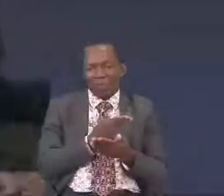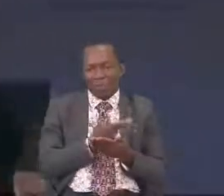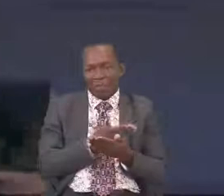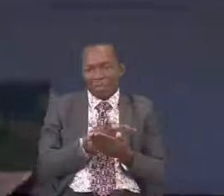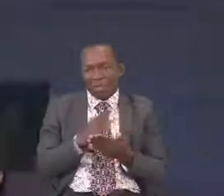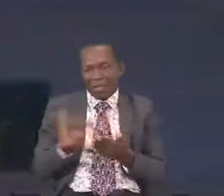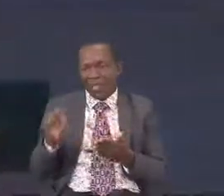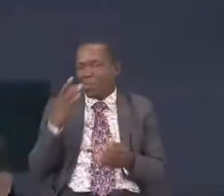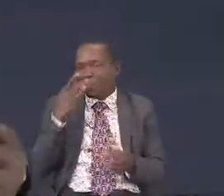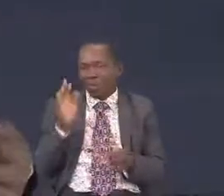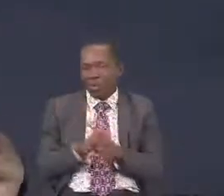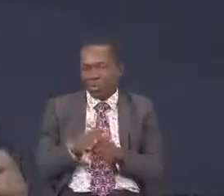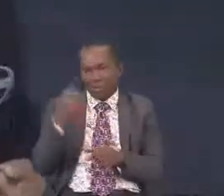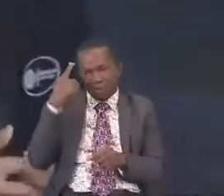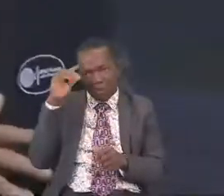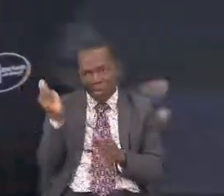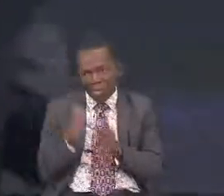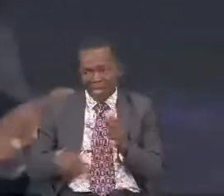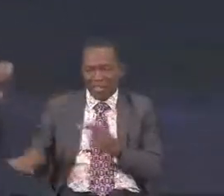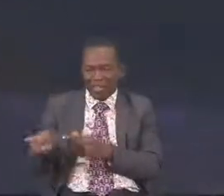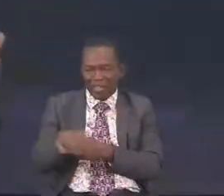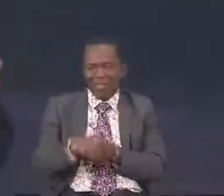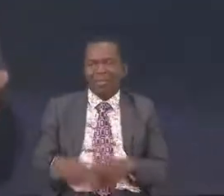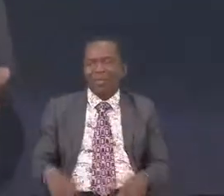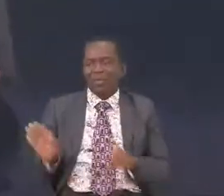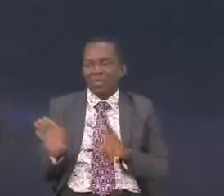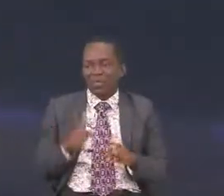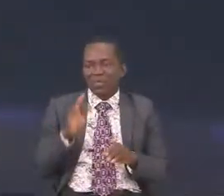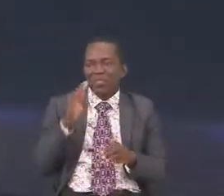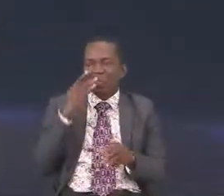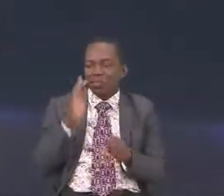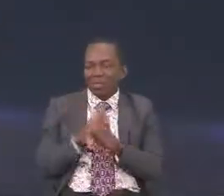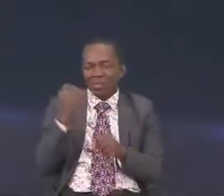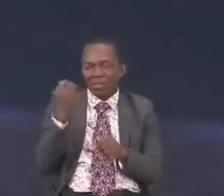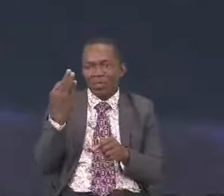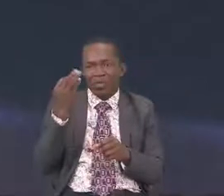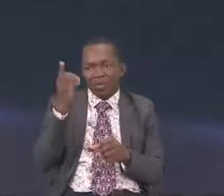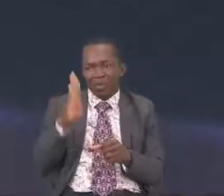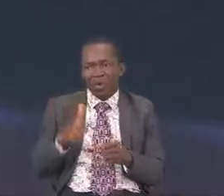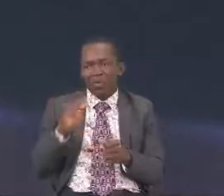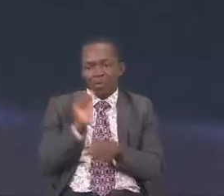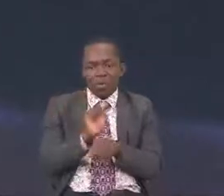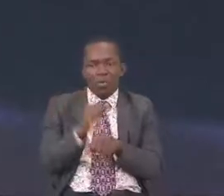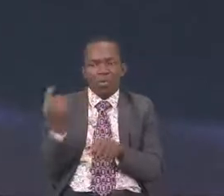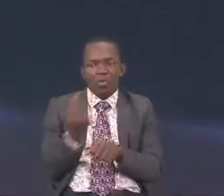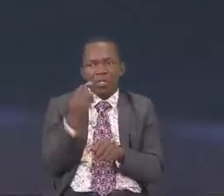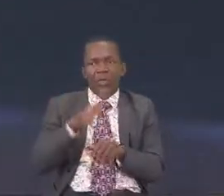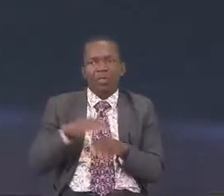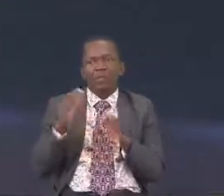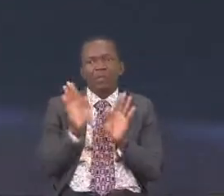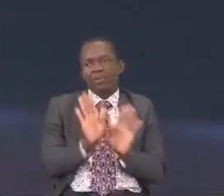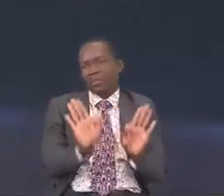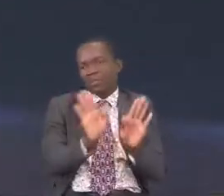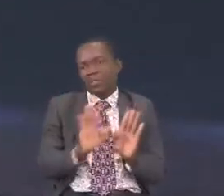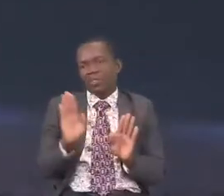Est-ce que les promesses de Dieu agissent seulement les dimanches? C'est une question que je pose. Hein? Est-ce